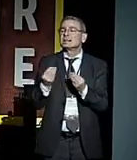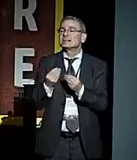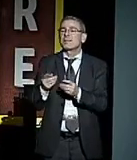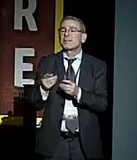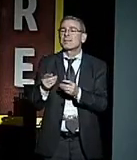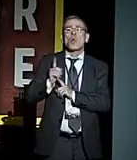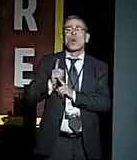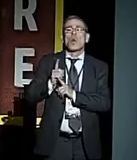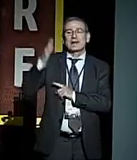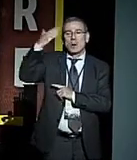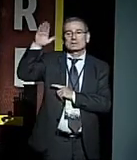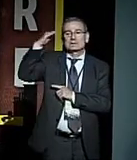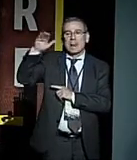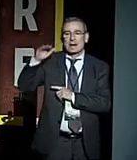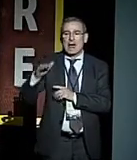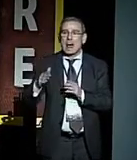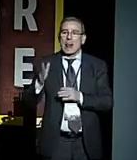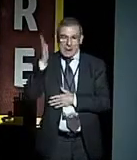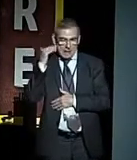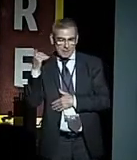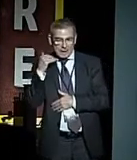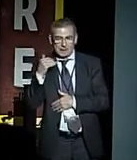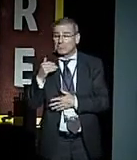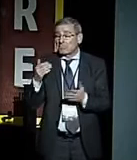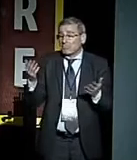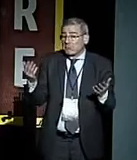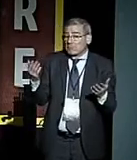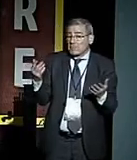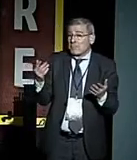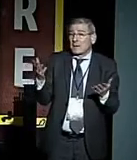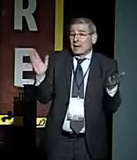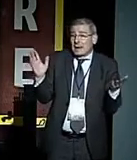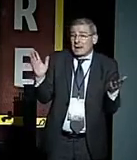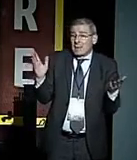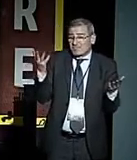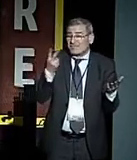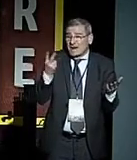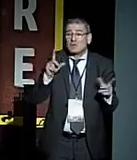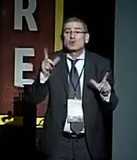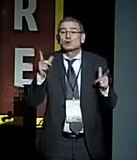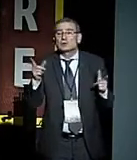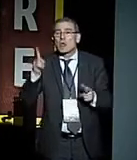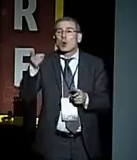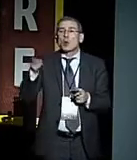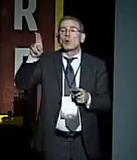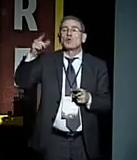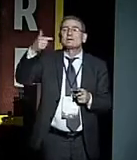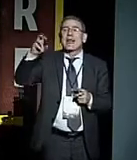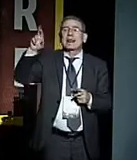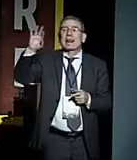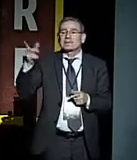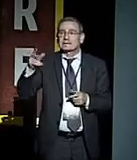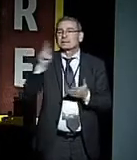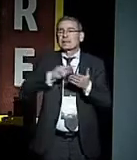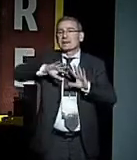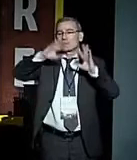Libica. Guardia Costiera Libica che non esiste, e non lo dico io, lo dice Guterres, il segretario generale delle